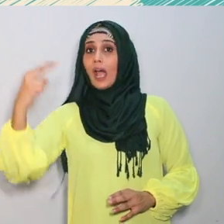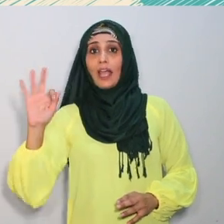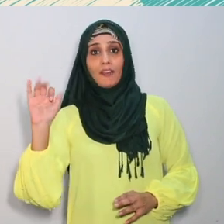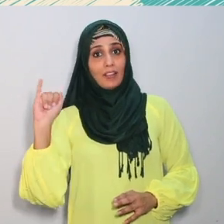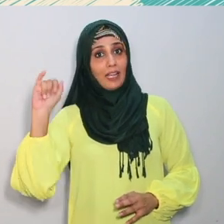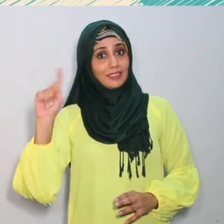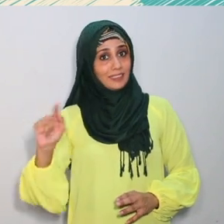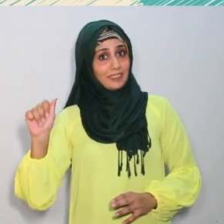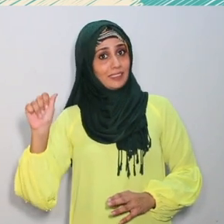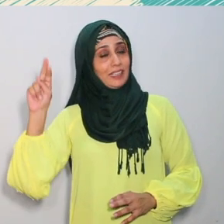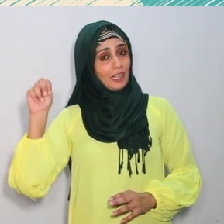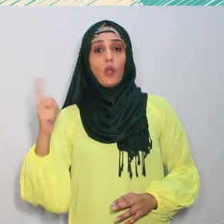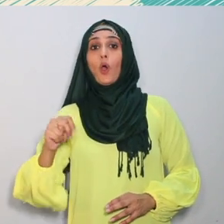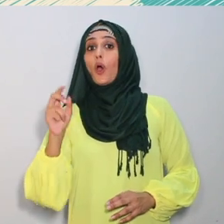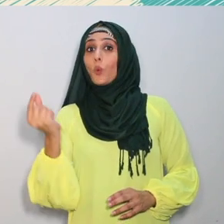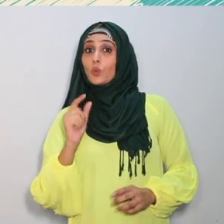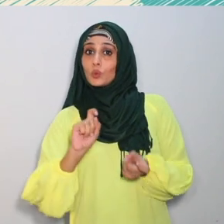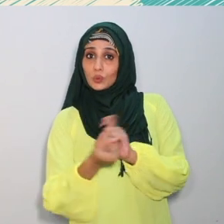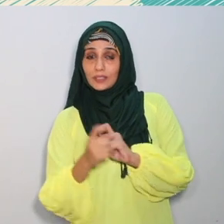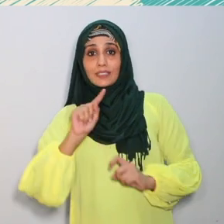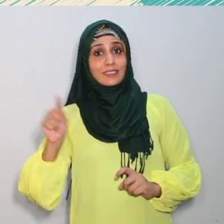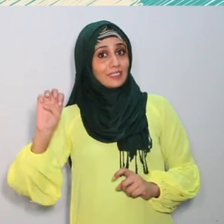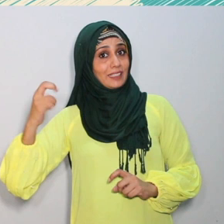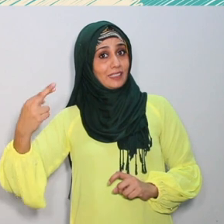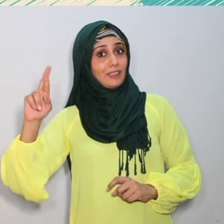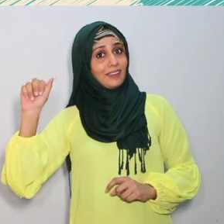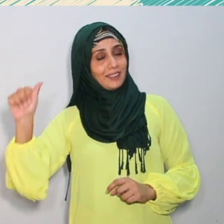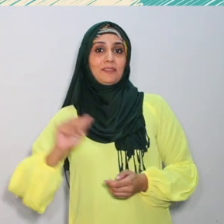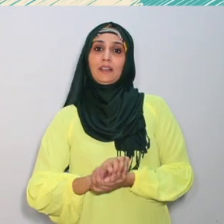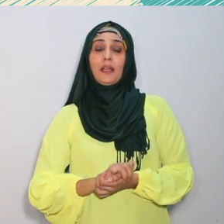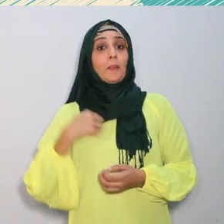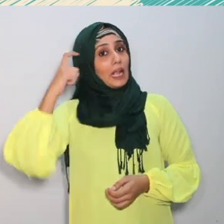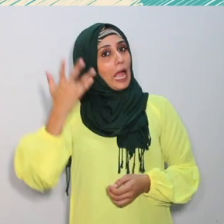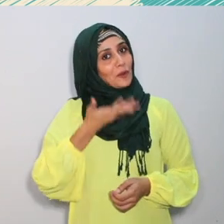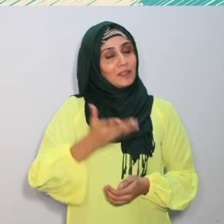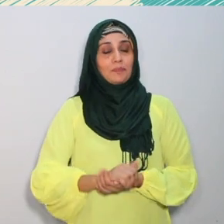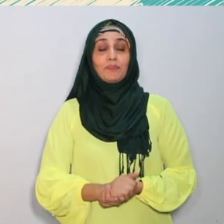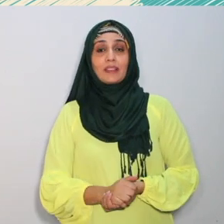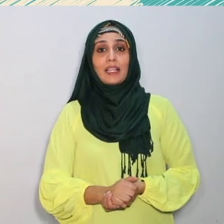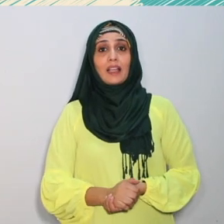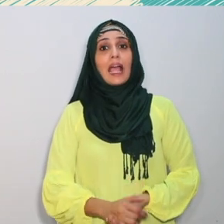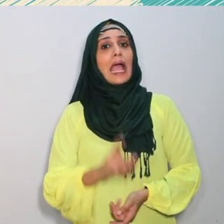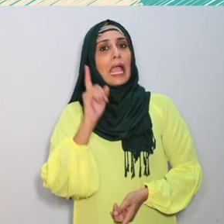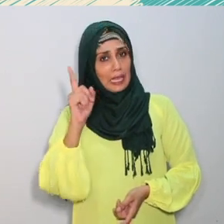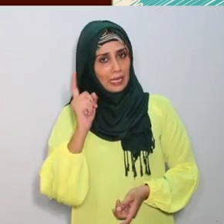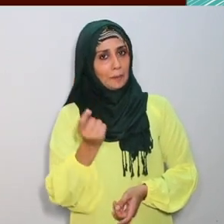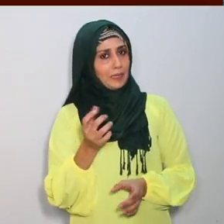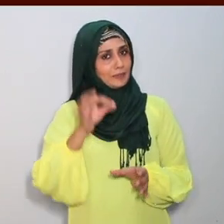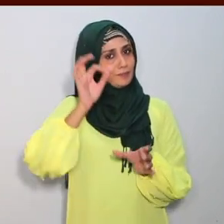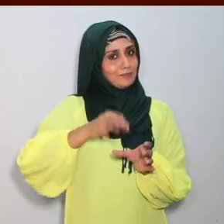और मुतरजम है ज़ारा शमीम खान, उनकी कहानी ही क्यों ना सुना दूँ आपको। सैफ एक